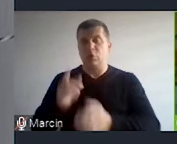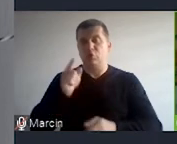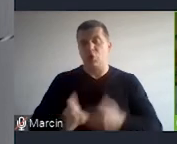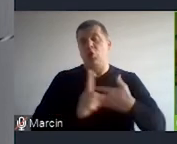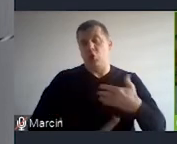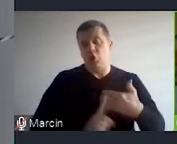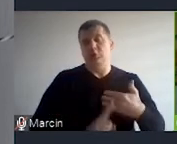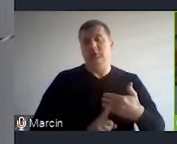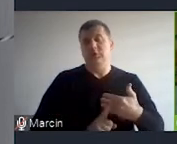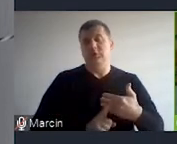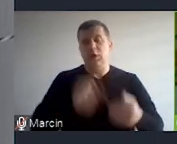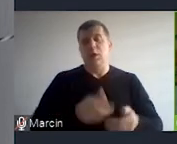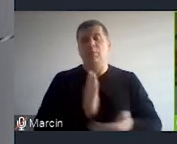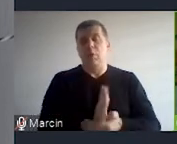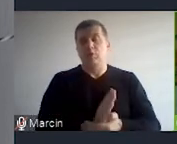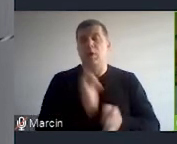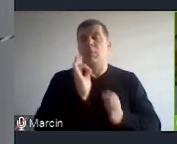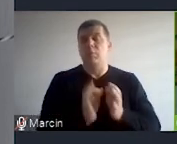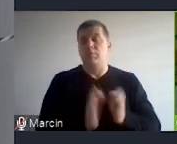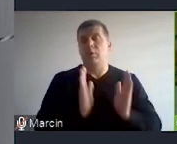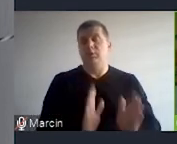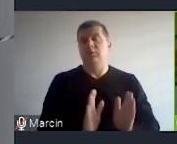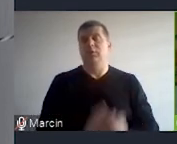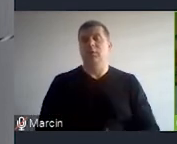rozlicza Pani pośrednie proporcjonalnie.